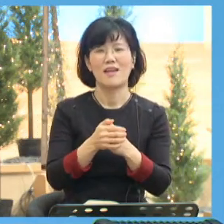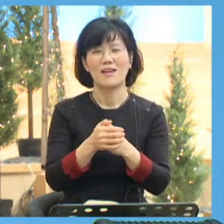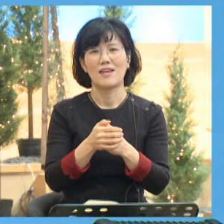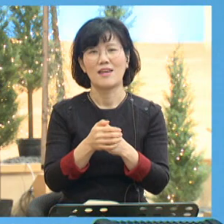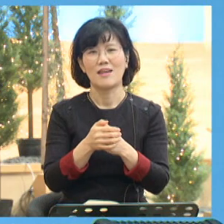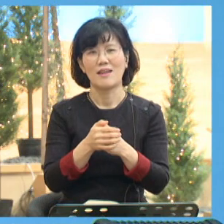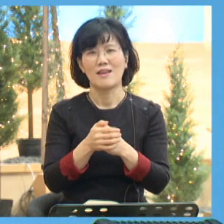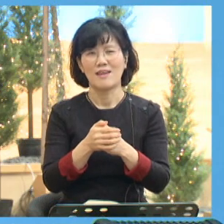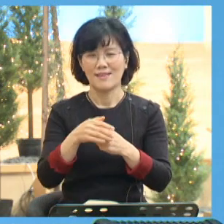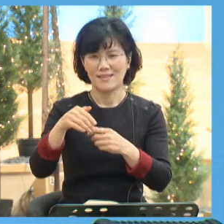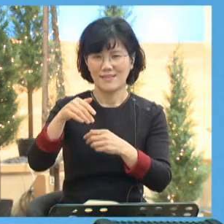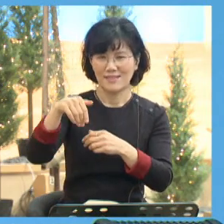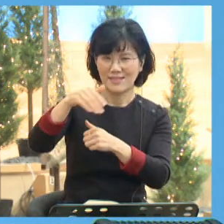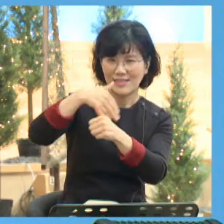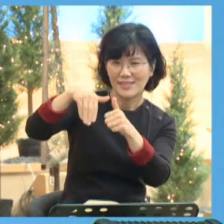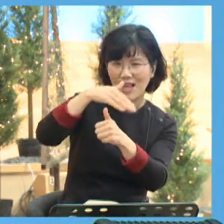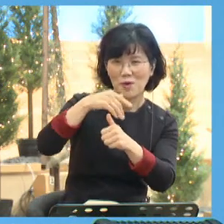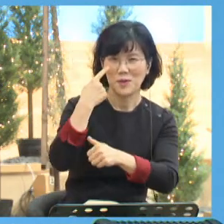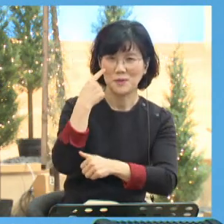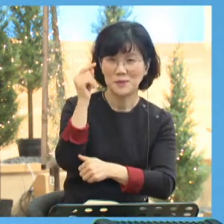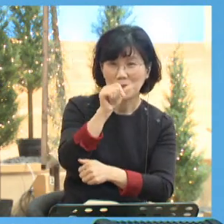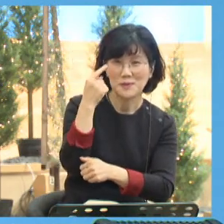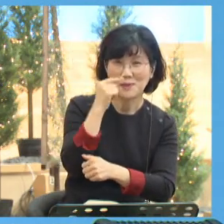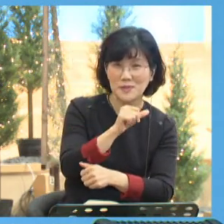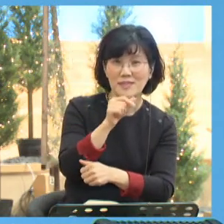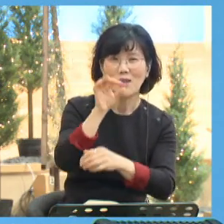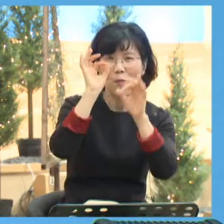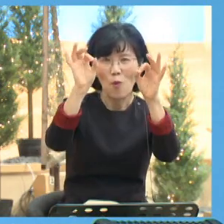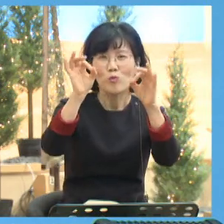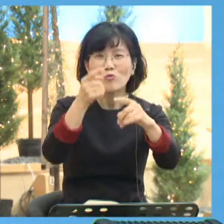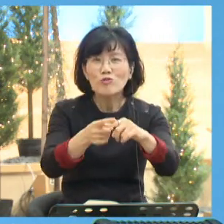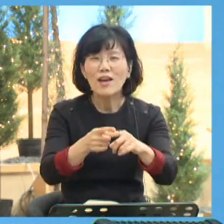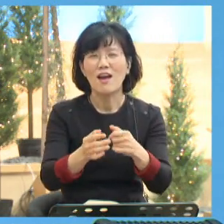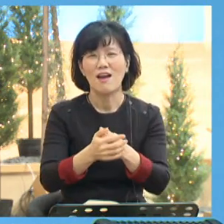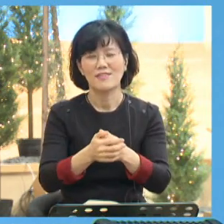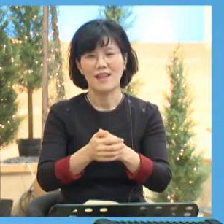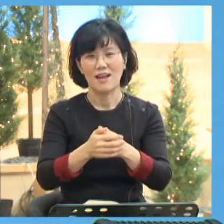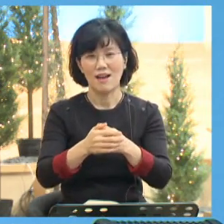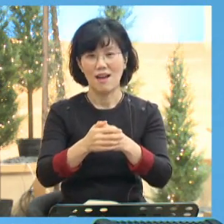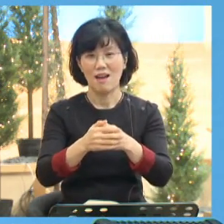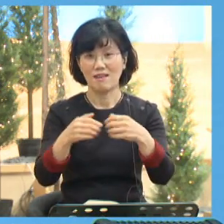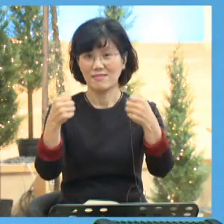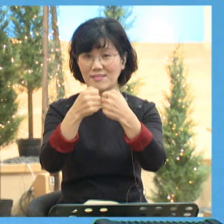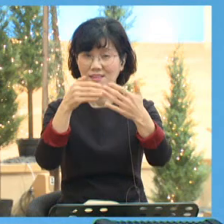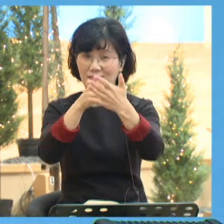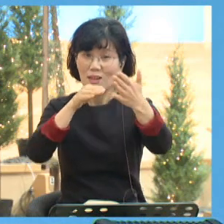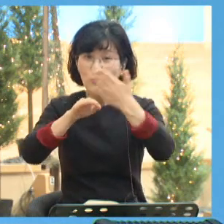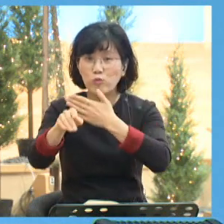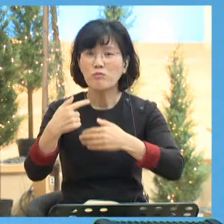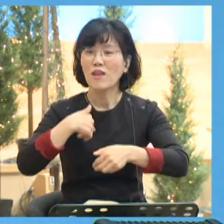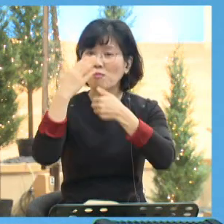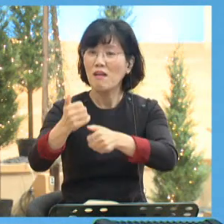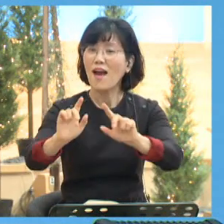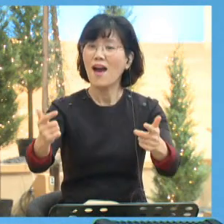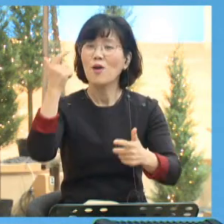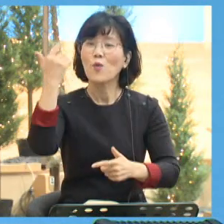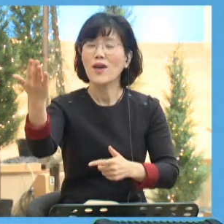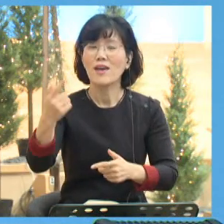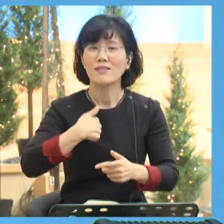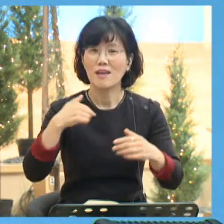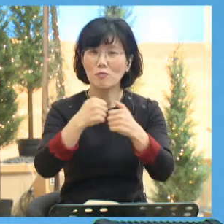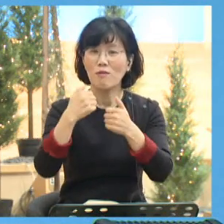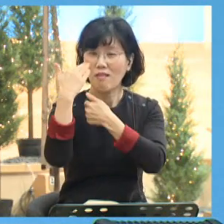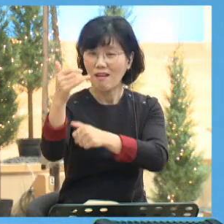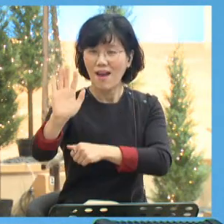상황 보고 눈치 살펴 막 그렇게 따 이따가 디자인 제 상황이 다 끝나니까 우에 우리를 안 불러온 냐고